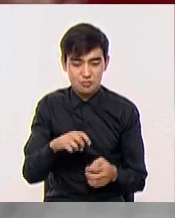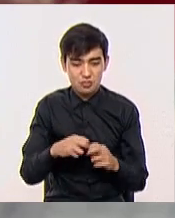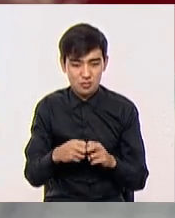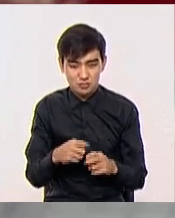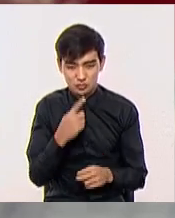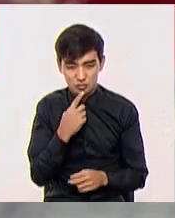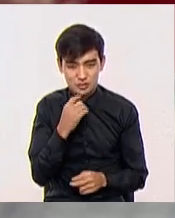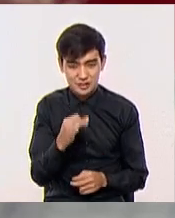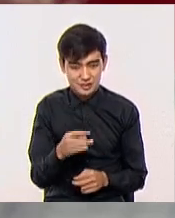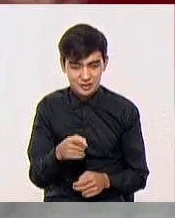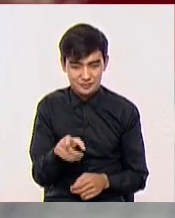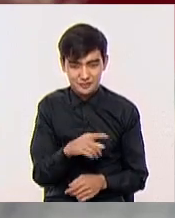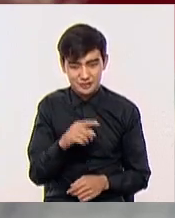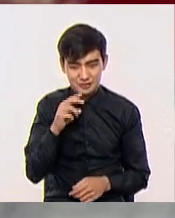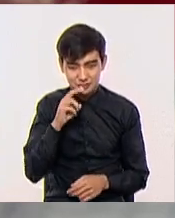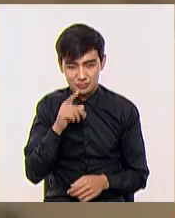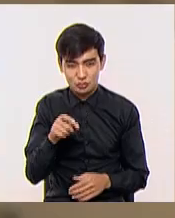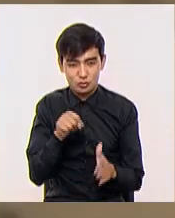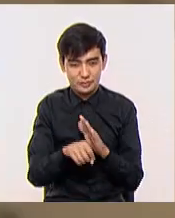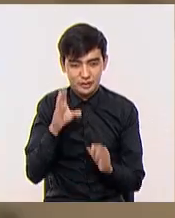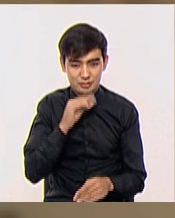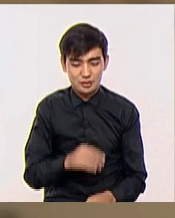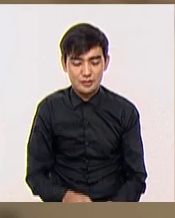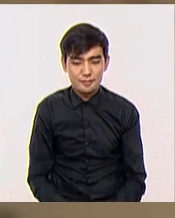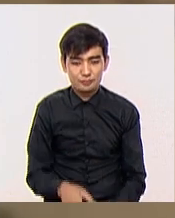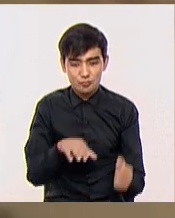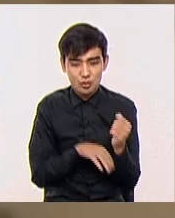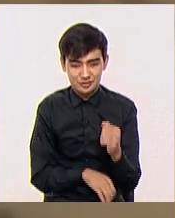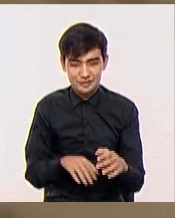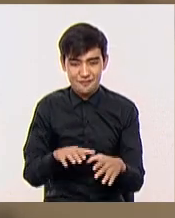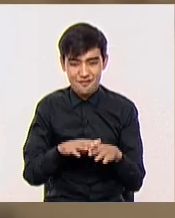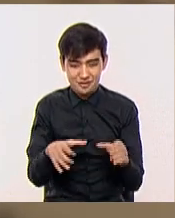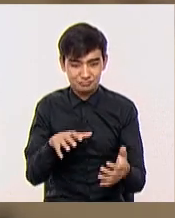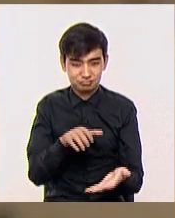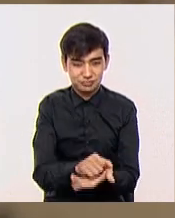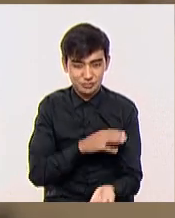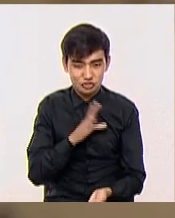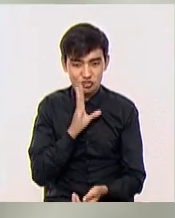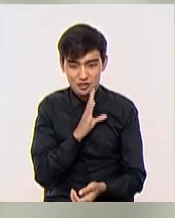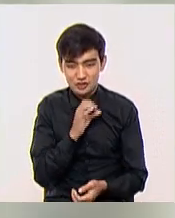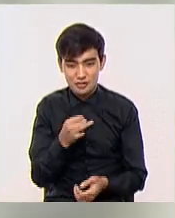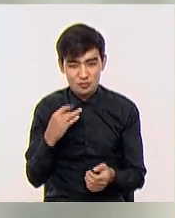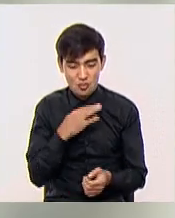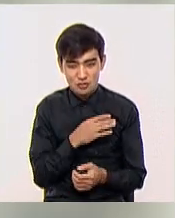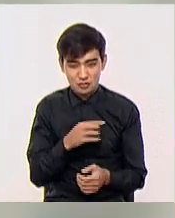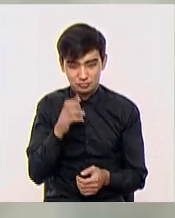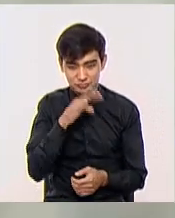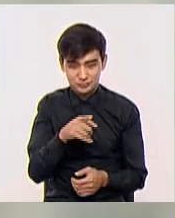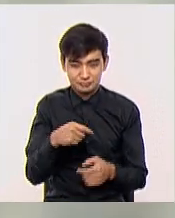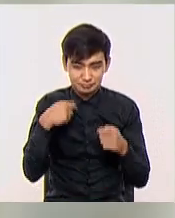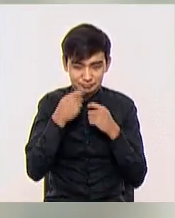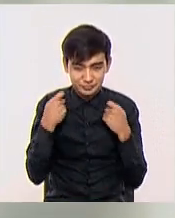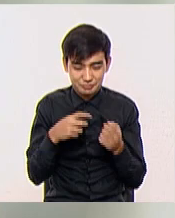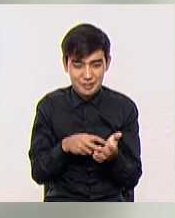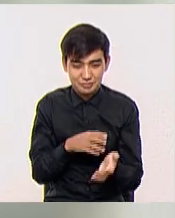вы не представляете их могут убить после захвата власти в афганистане талибами женщины во многих провинциях на деле паранджу